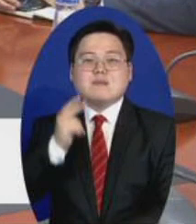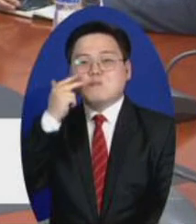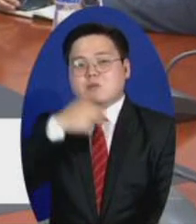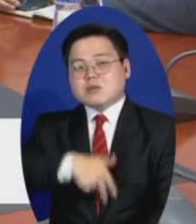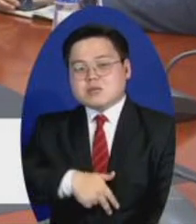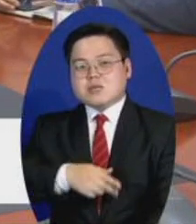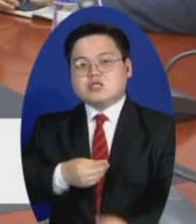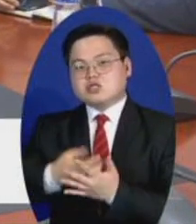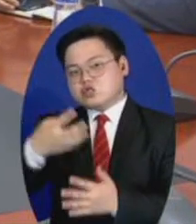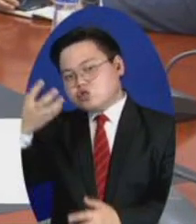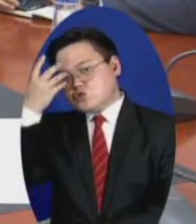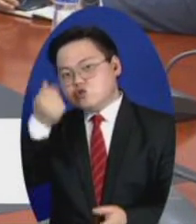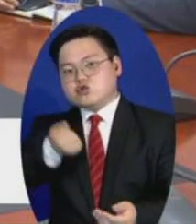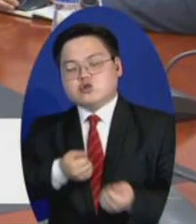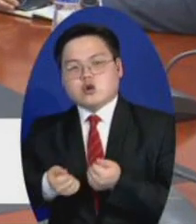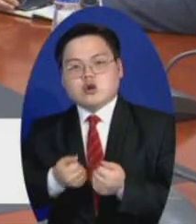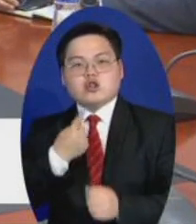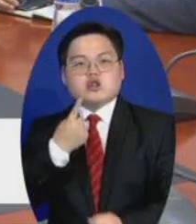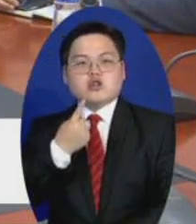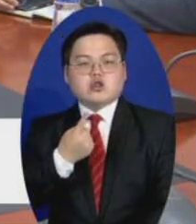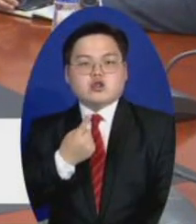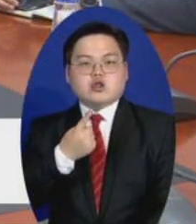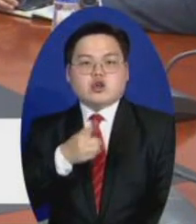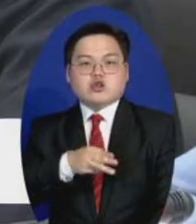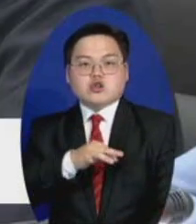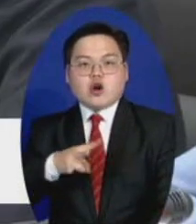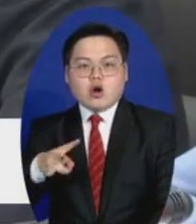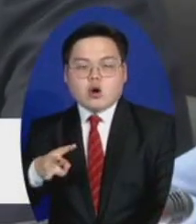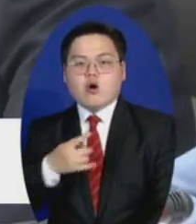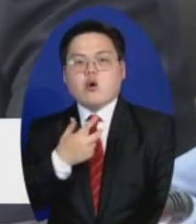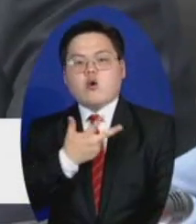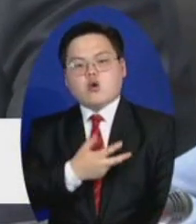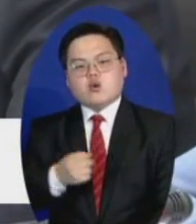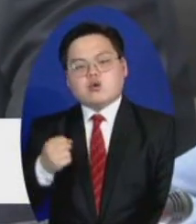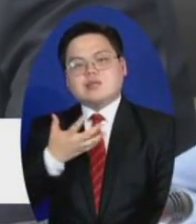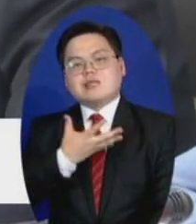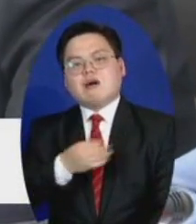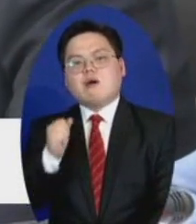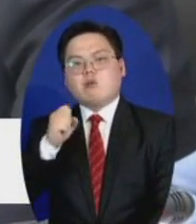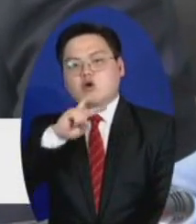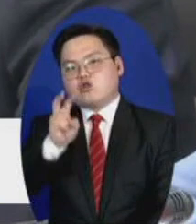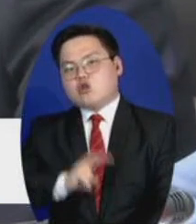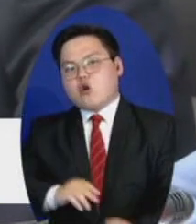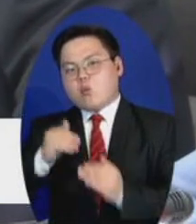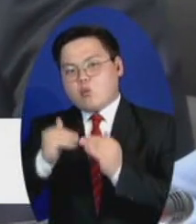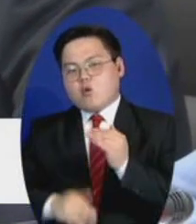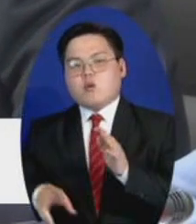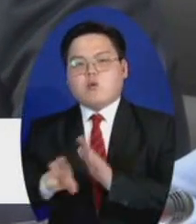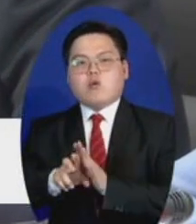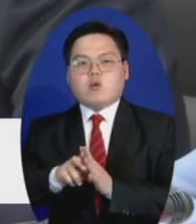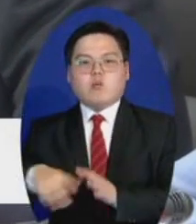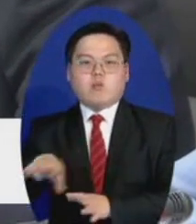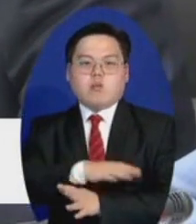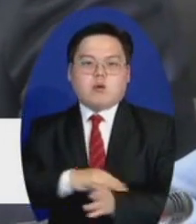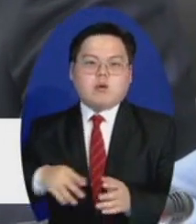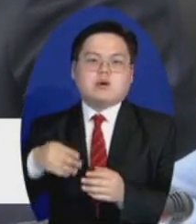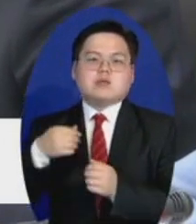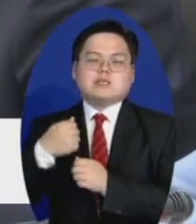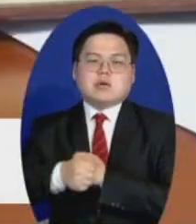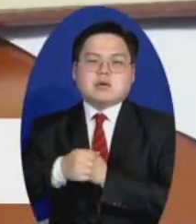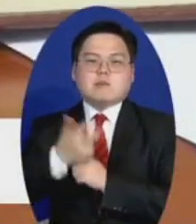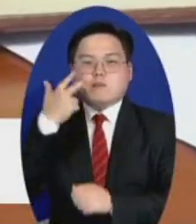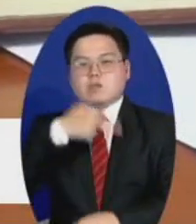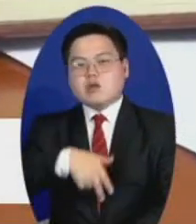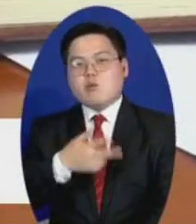хөлгийн шатхууны нийлүүлэлтийг төрөөс зохицуулснаар үнэн тоон тутамдаа 300-аас 500 Америк доллараар буурах боломж үүснэ. Нийт тээврийн зардлын 40%